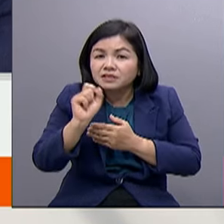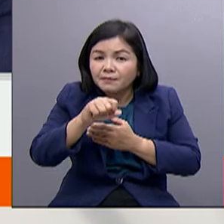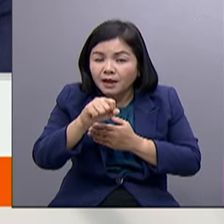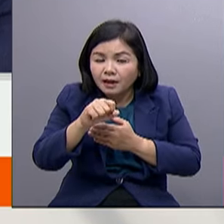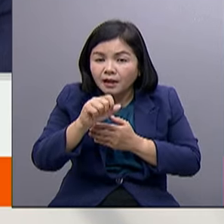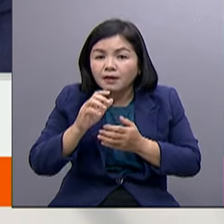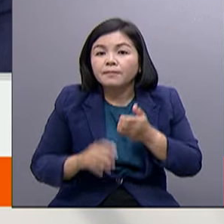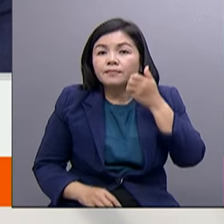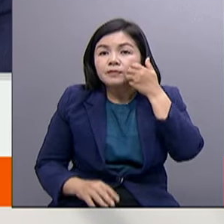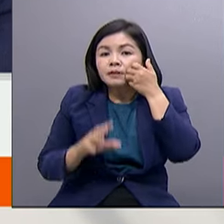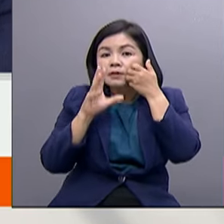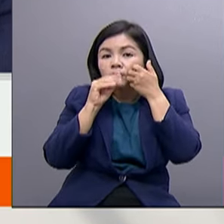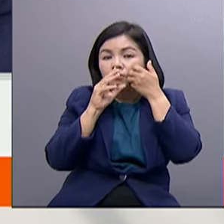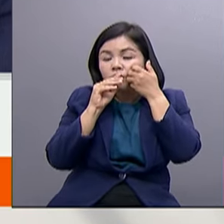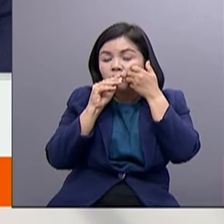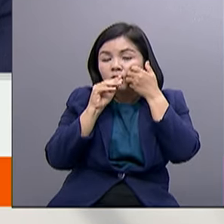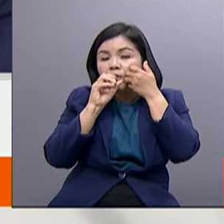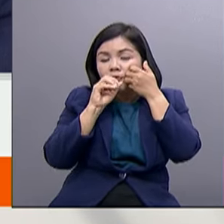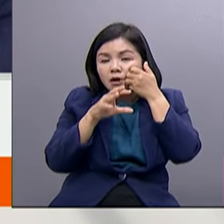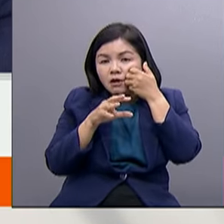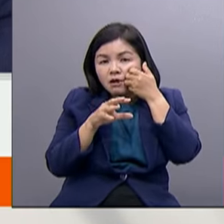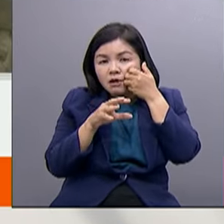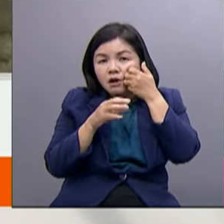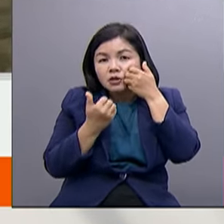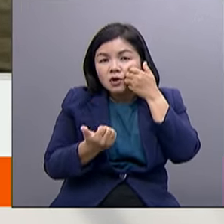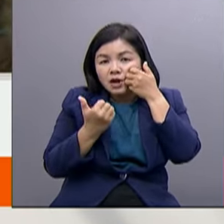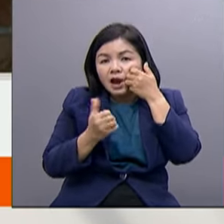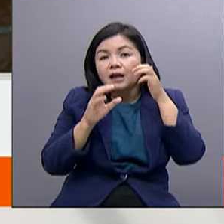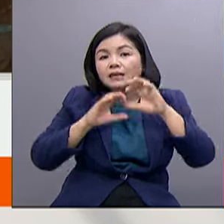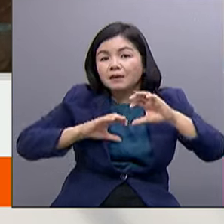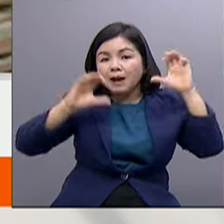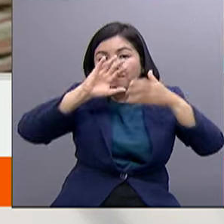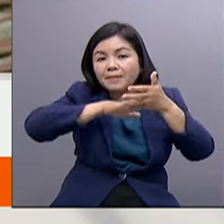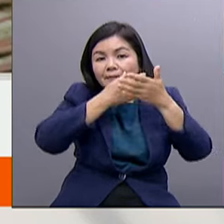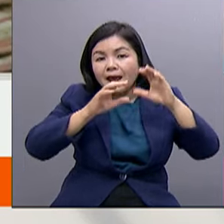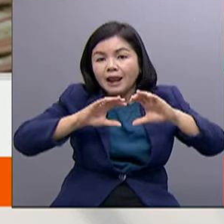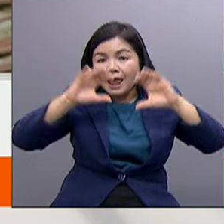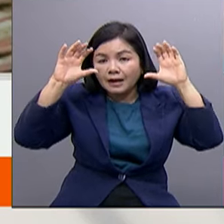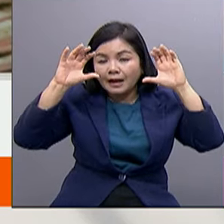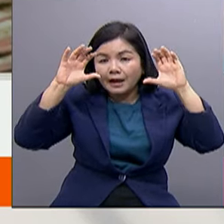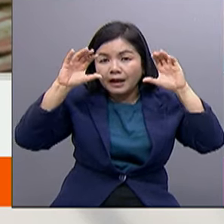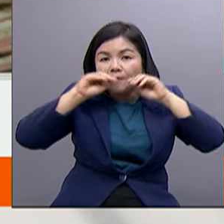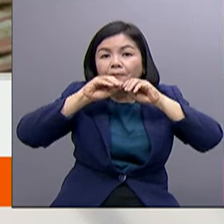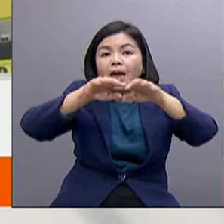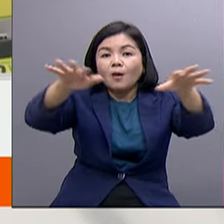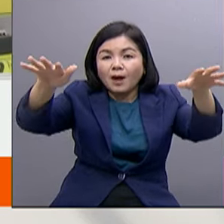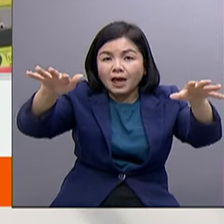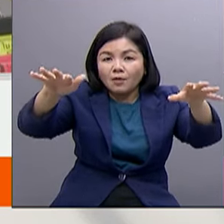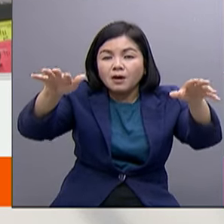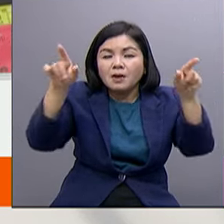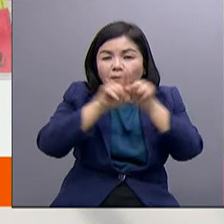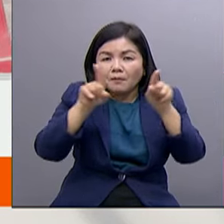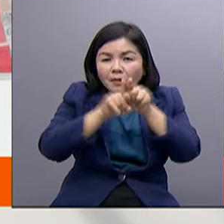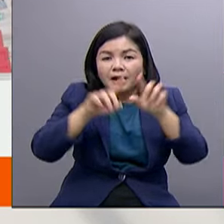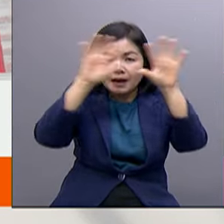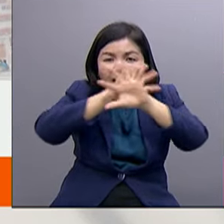คือมันจะกลายเป็นว่านโยบายรัฐเองกลายเป็นสิ่ง